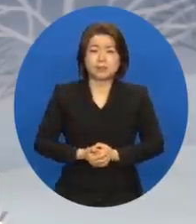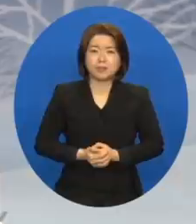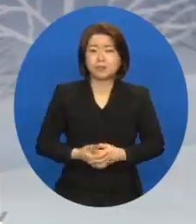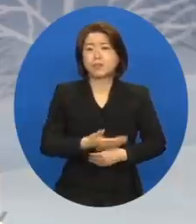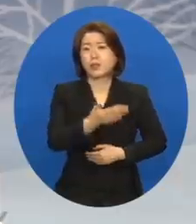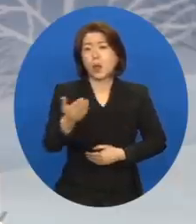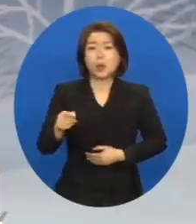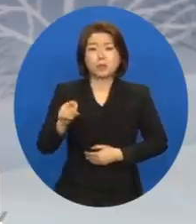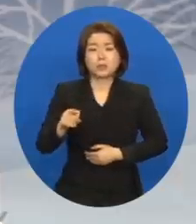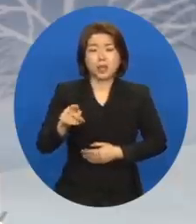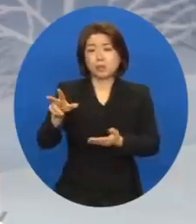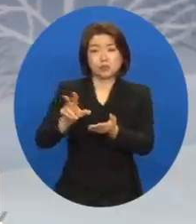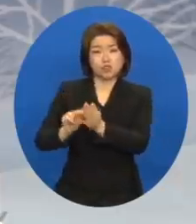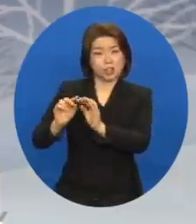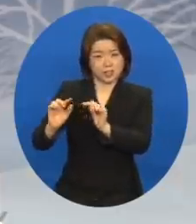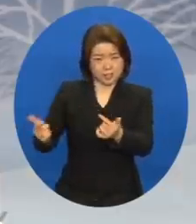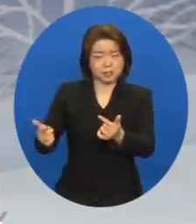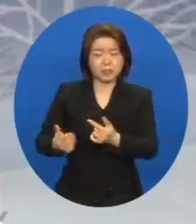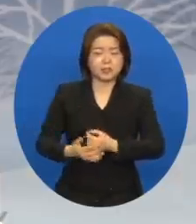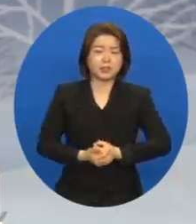여러분, 그것이 문제가 아닙니다.